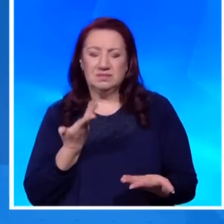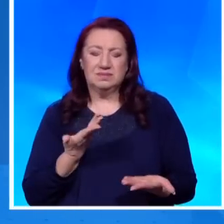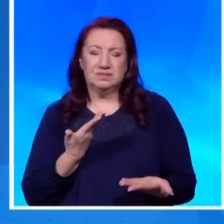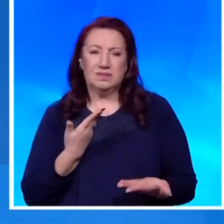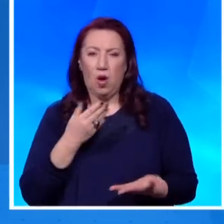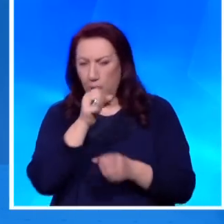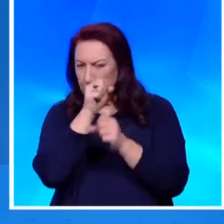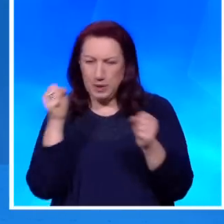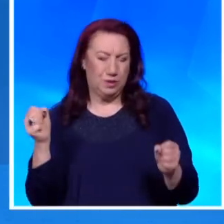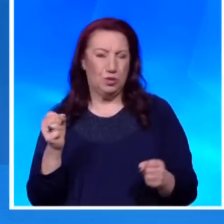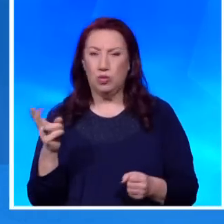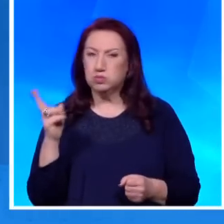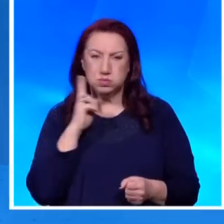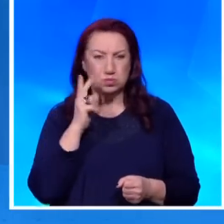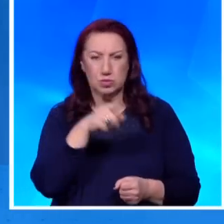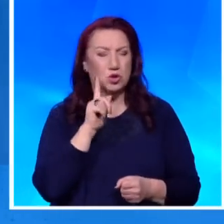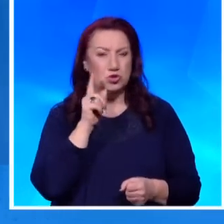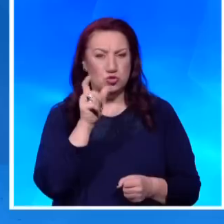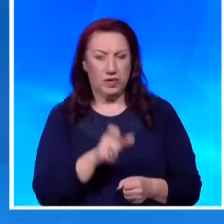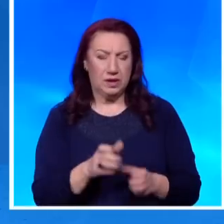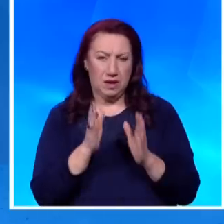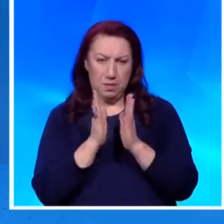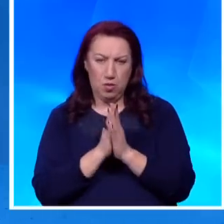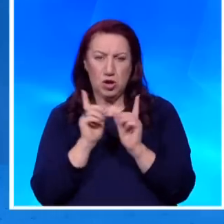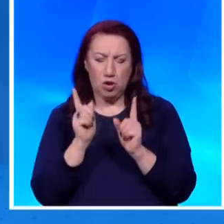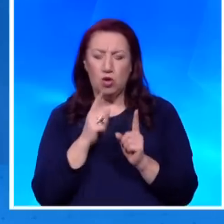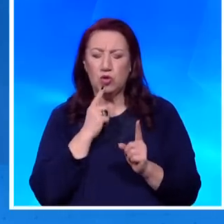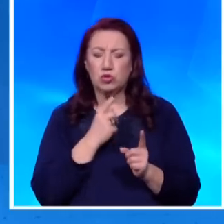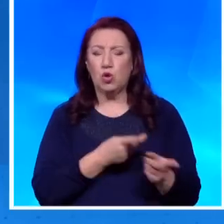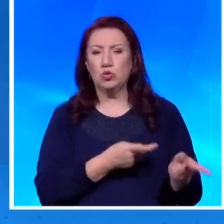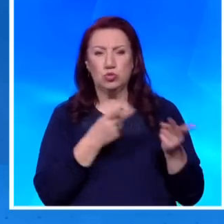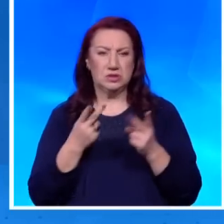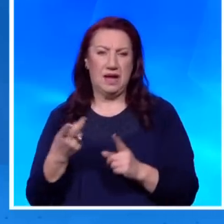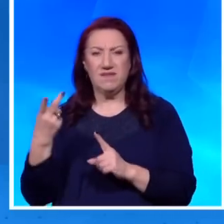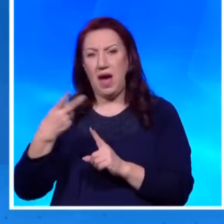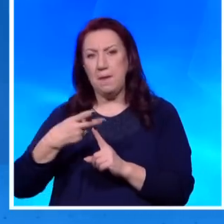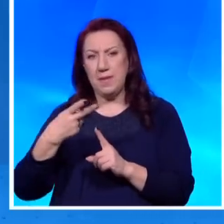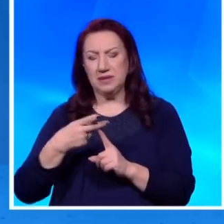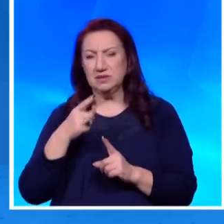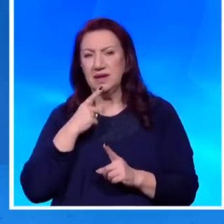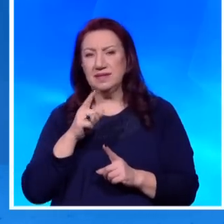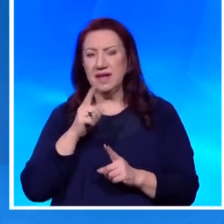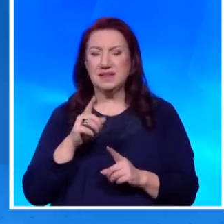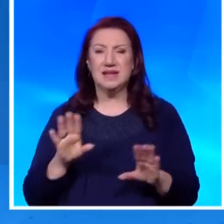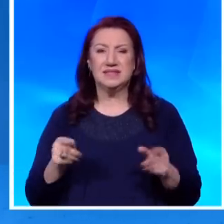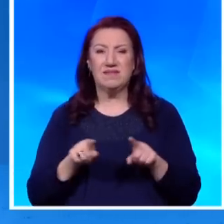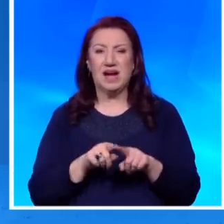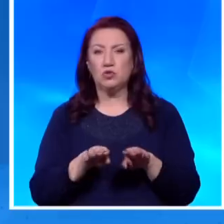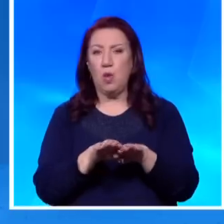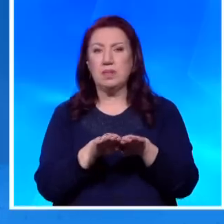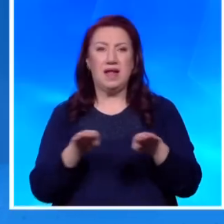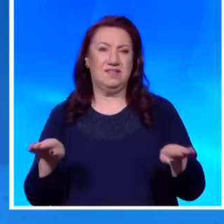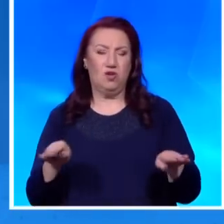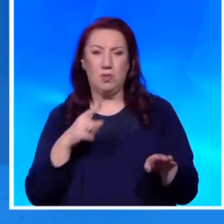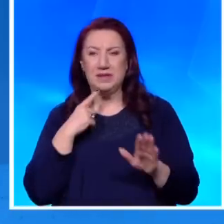нрави. Съветът за електронни медии апелира към доставчиците на медийни услуги да не се превръщат в платформа за дискриминационни практики, както